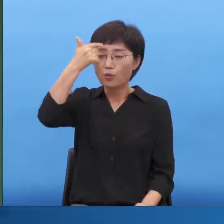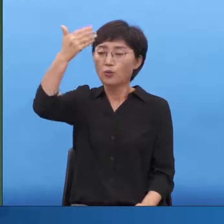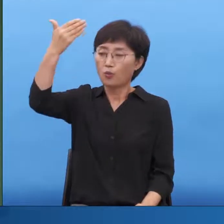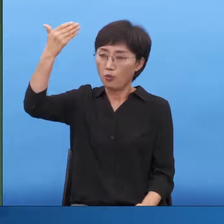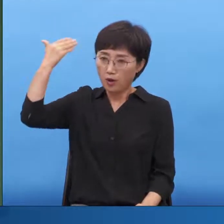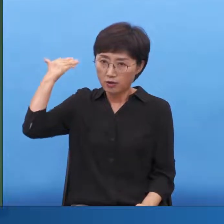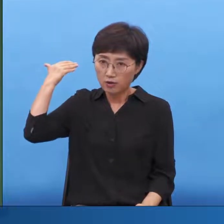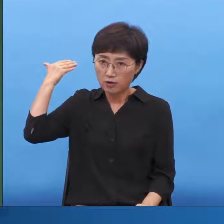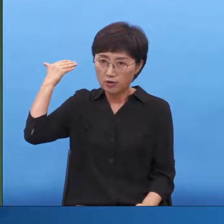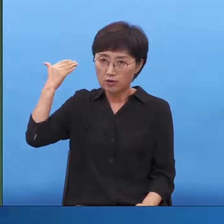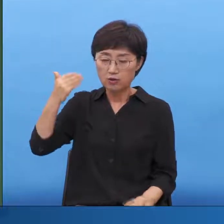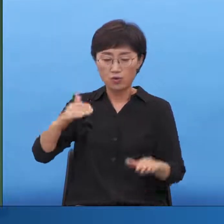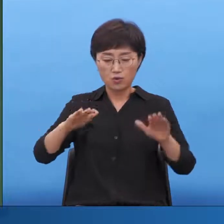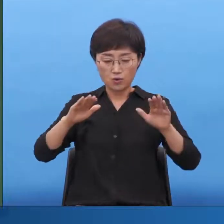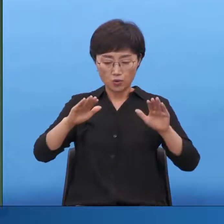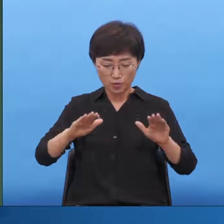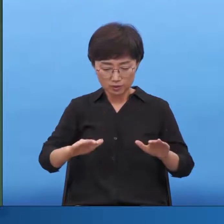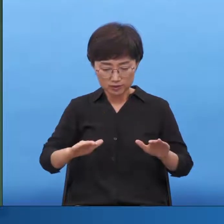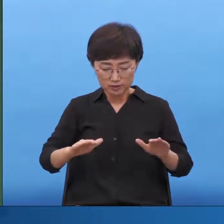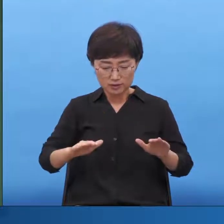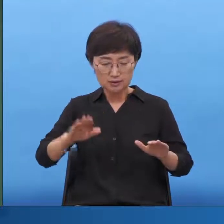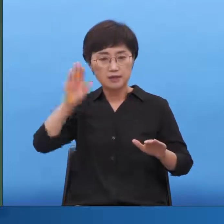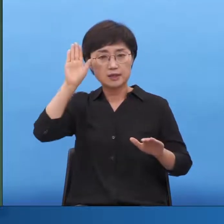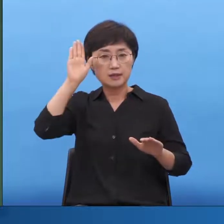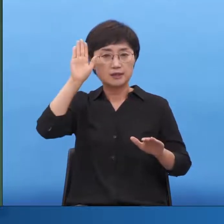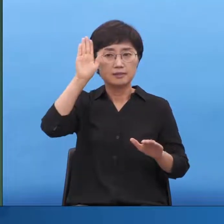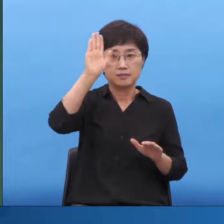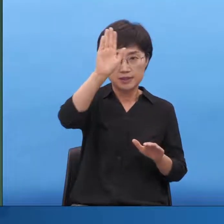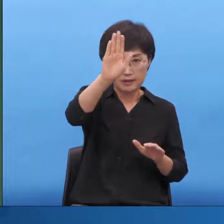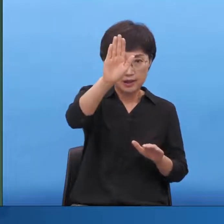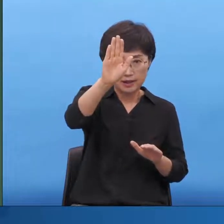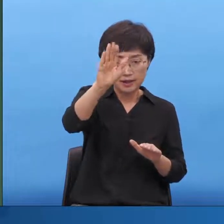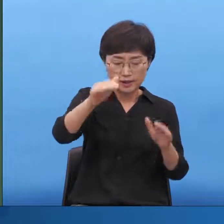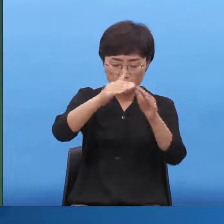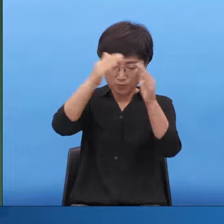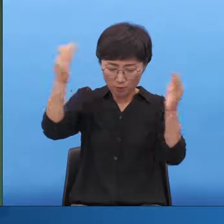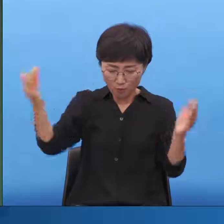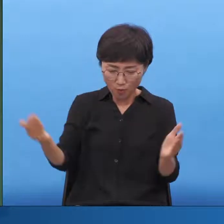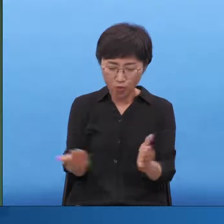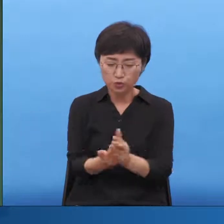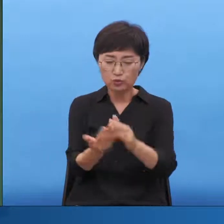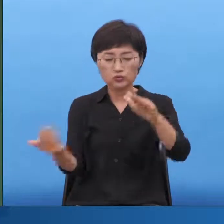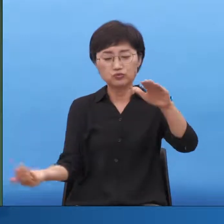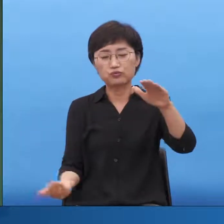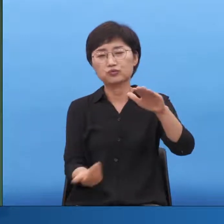미래를 하나님은 성취시키고 해결해 보는 거예요.